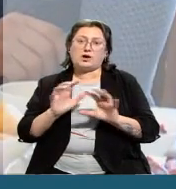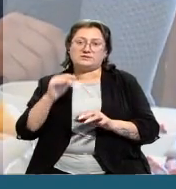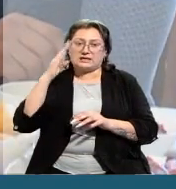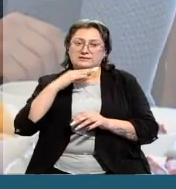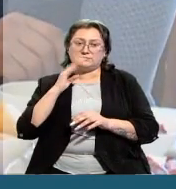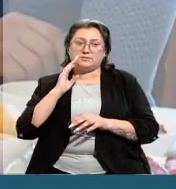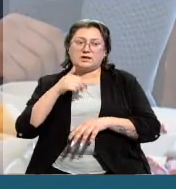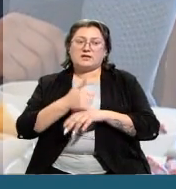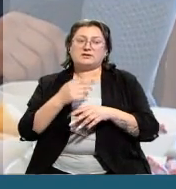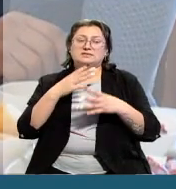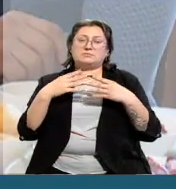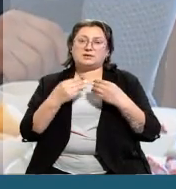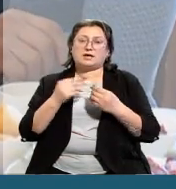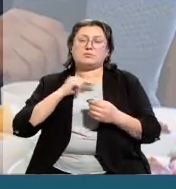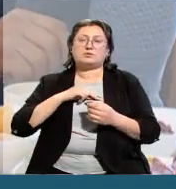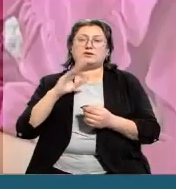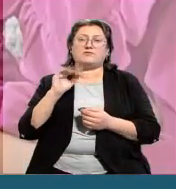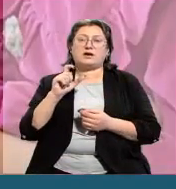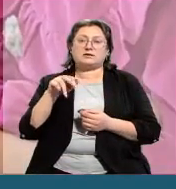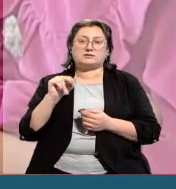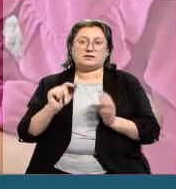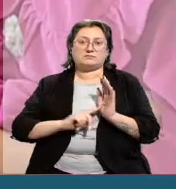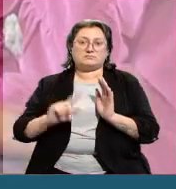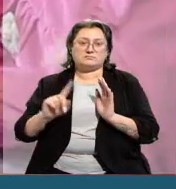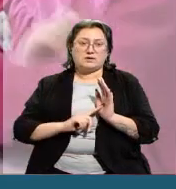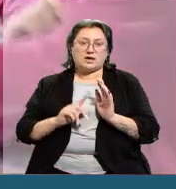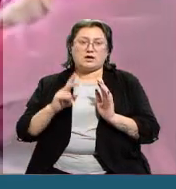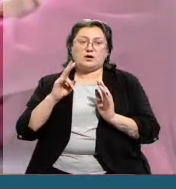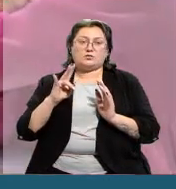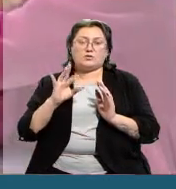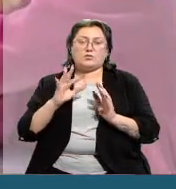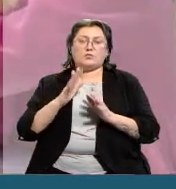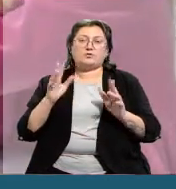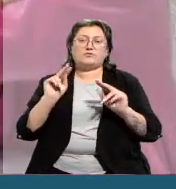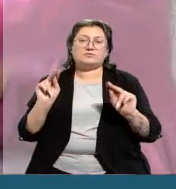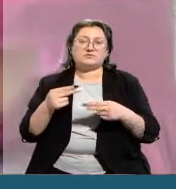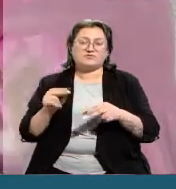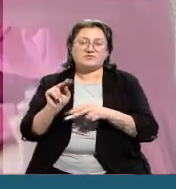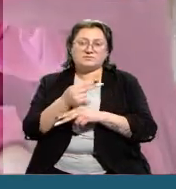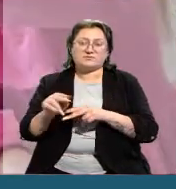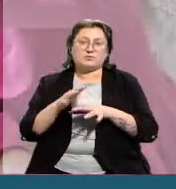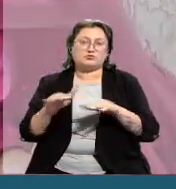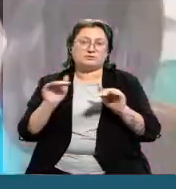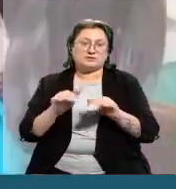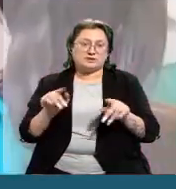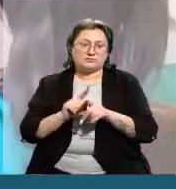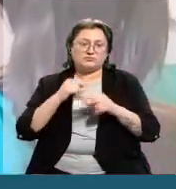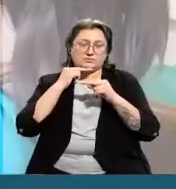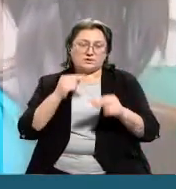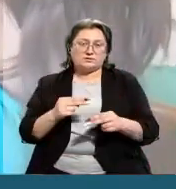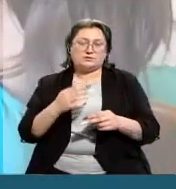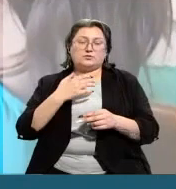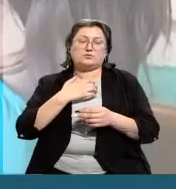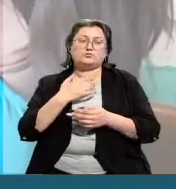Ердәулет вақтылық тәртіппен жұмыс істейді, десе де балалардың тәрбиесіне баса көңіл бөледі. Оларды еңбекқор, адал етіп өсіріп